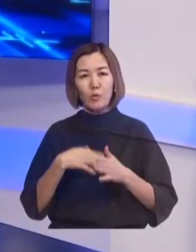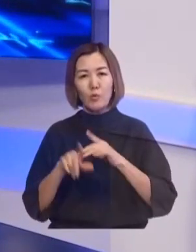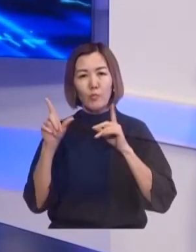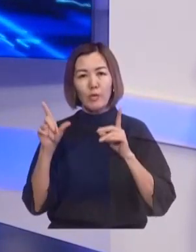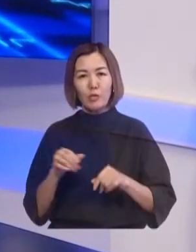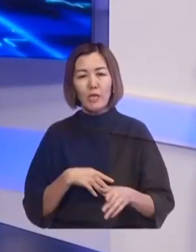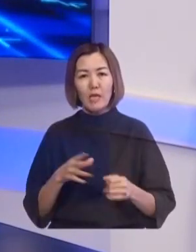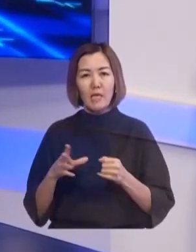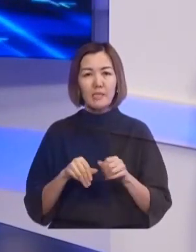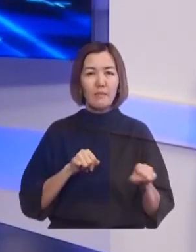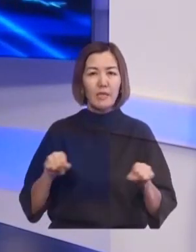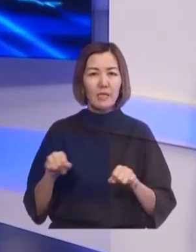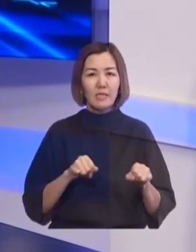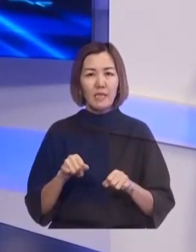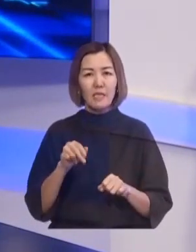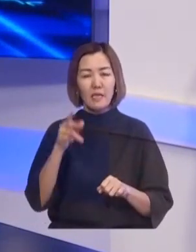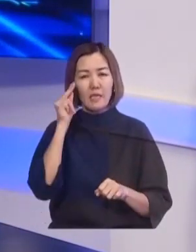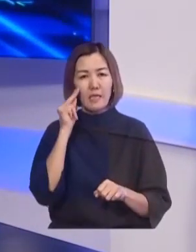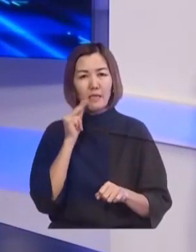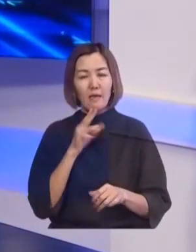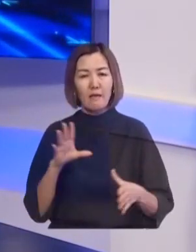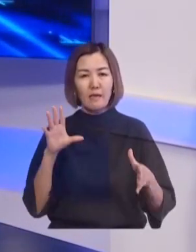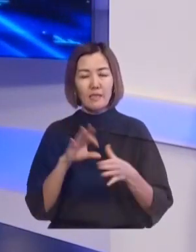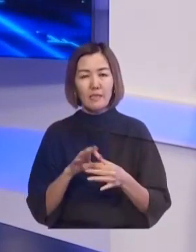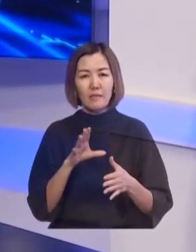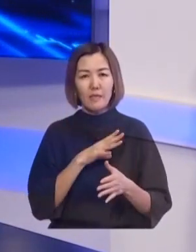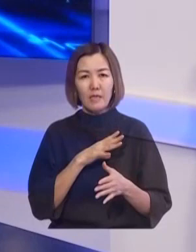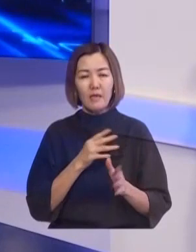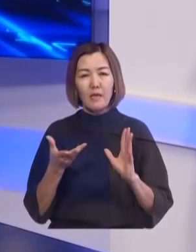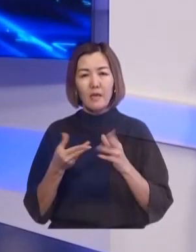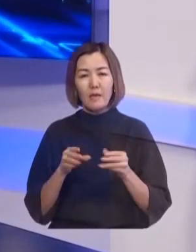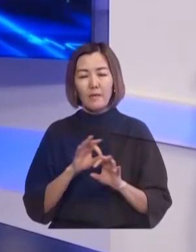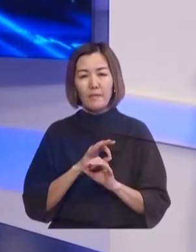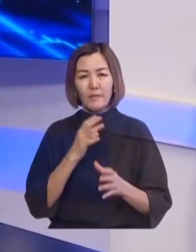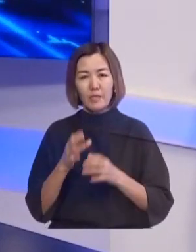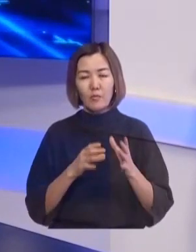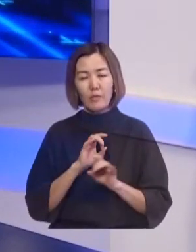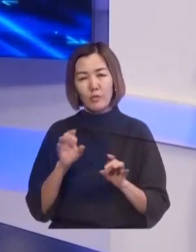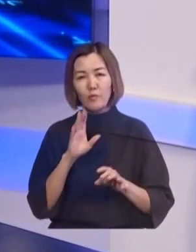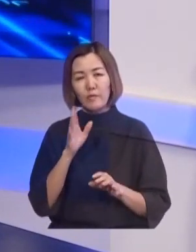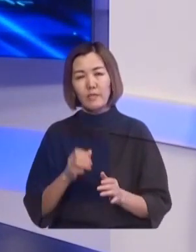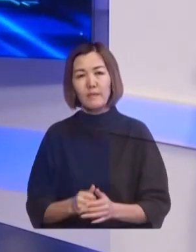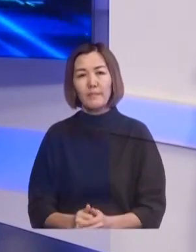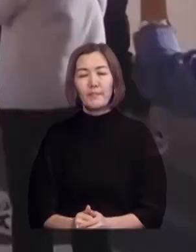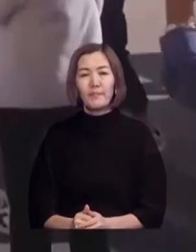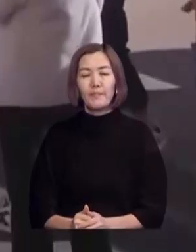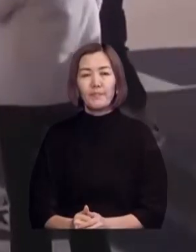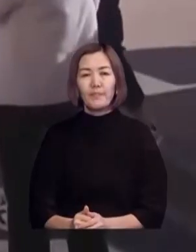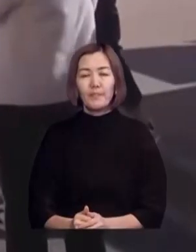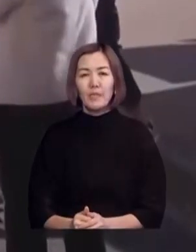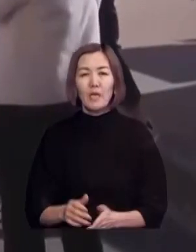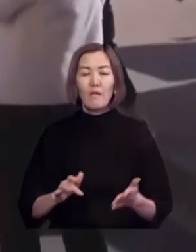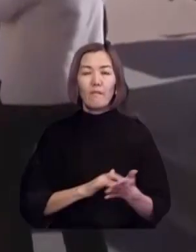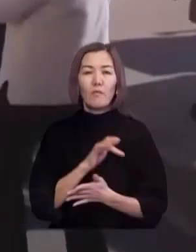Землетрясение в Китае зафиксировали казахстанские сейсмологи. Обо всем этом подробнее в сегодняшнем выпуске зарубежных новостей. В